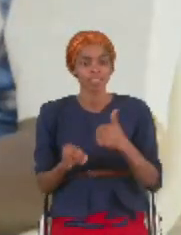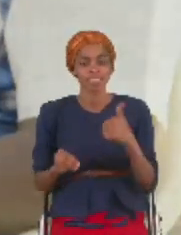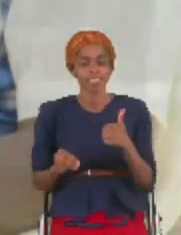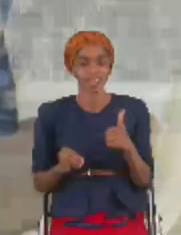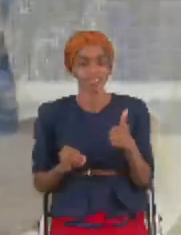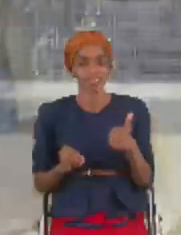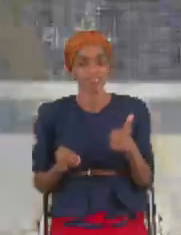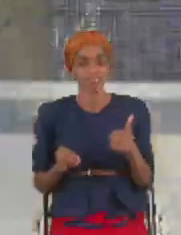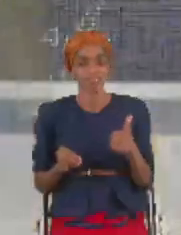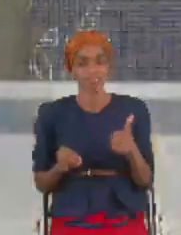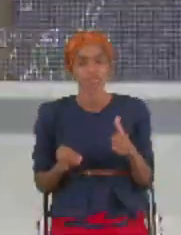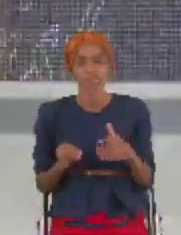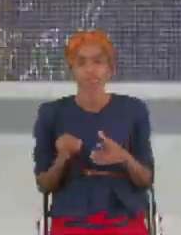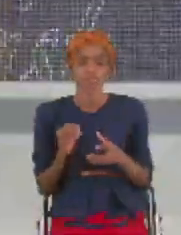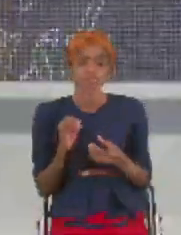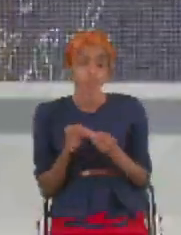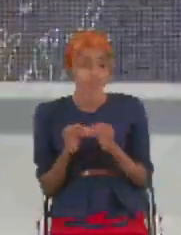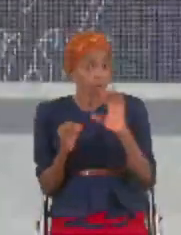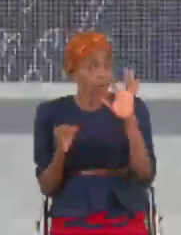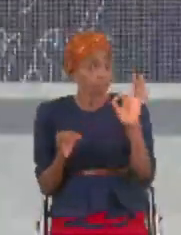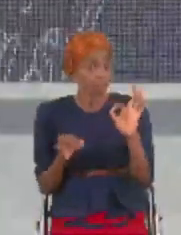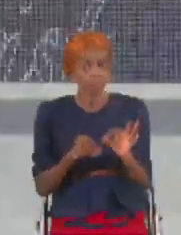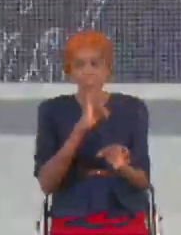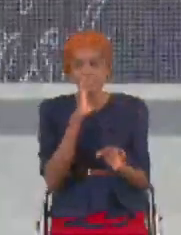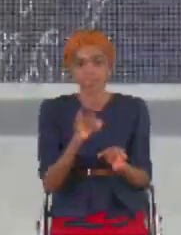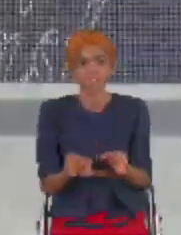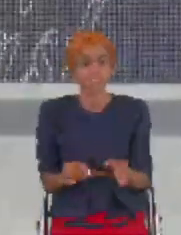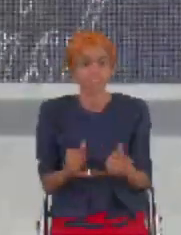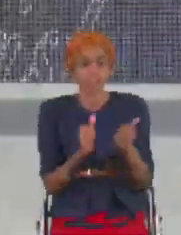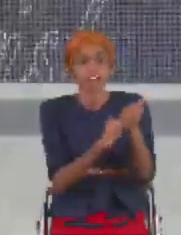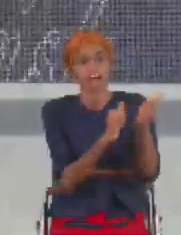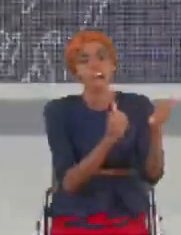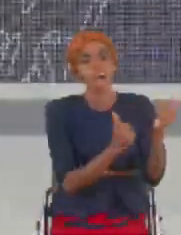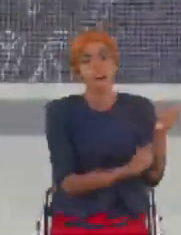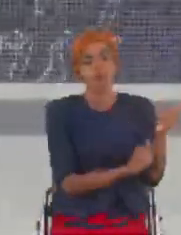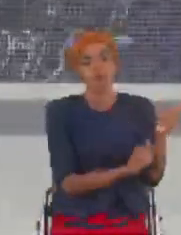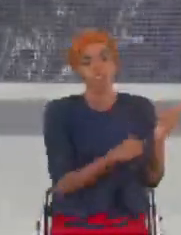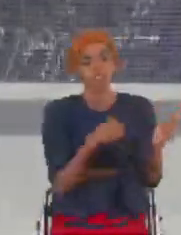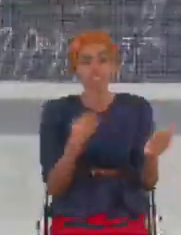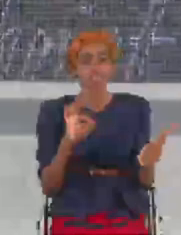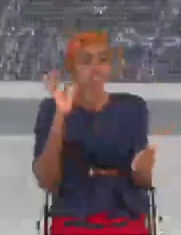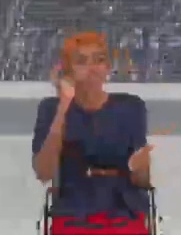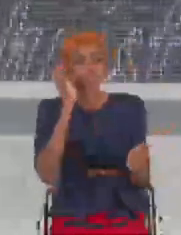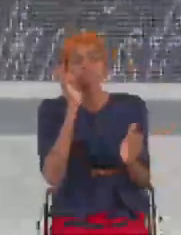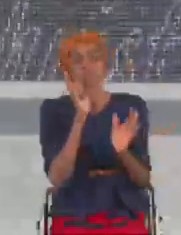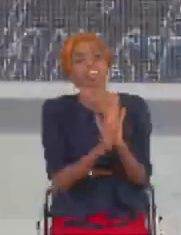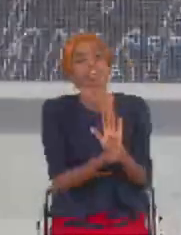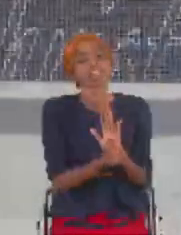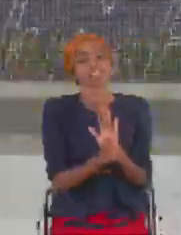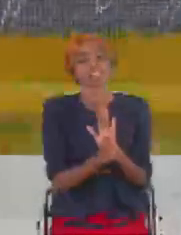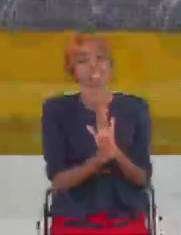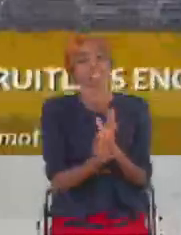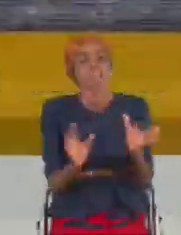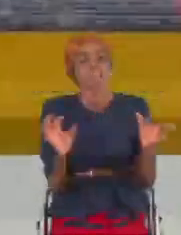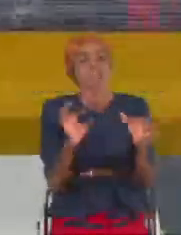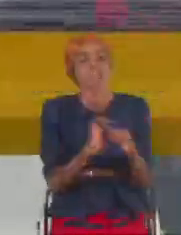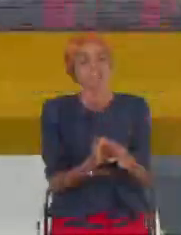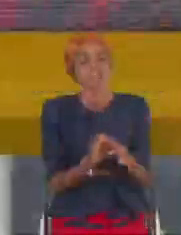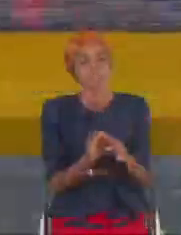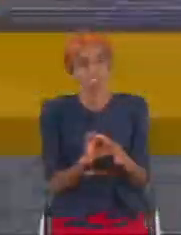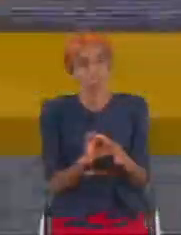en neuvième c'est à éviter les engagements infructueux